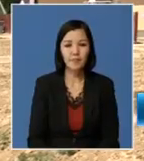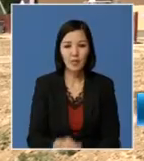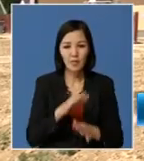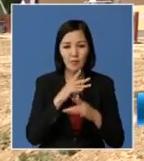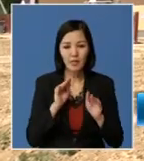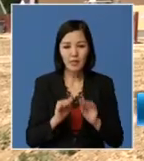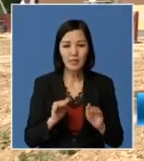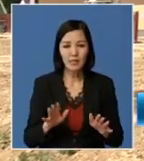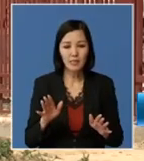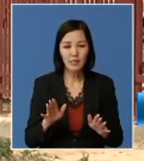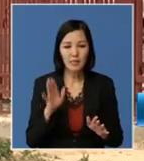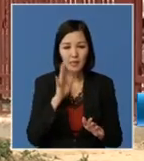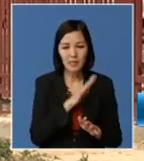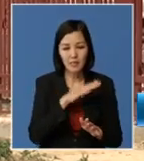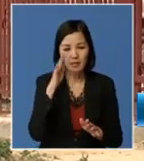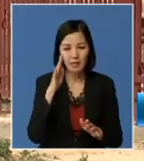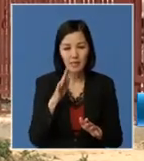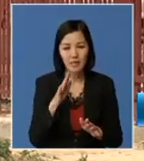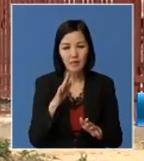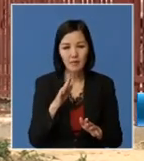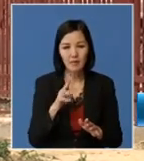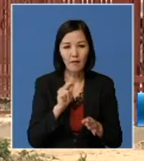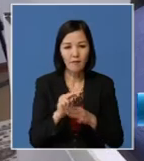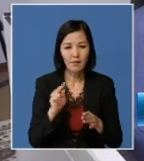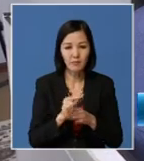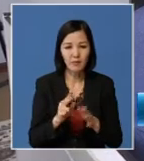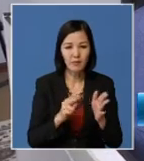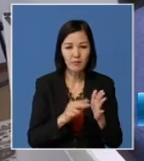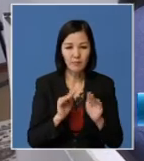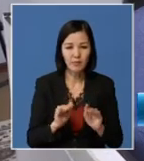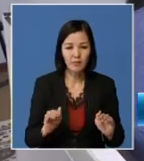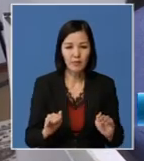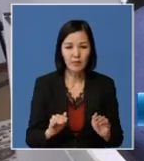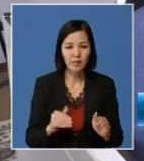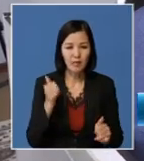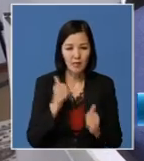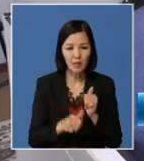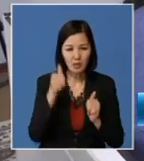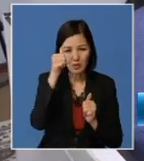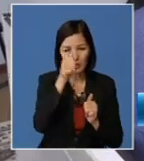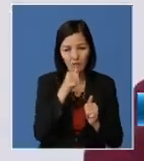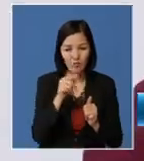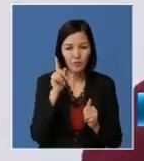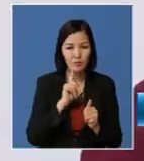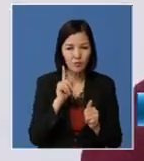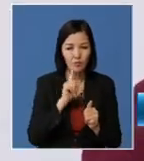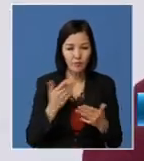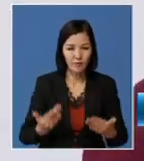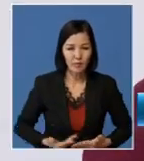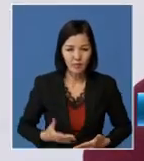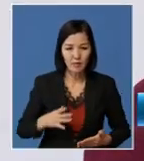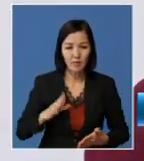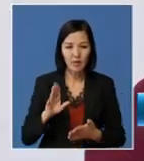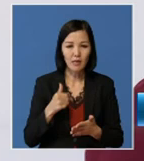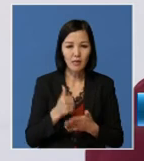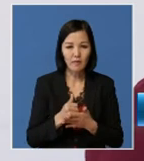Многодетные родители Баймухамбет и Жупар Киникеевы воспитывают 7 детей. Годами им приходилось скитаться по съемным квартирам. Глава